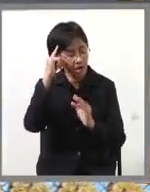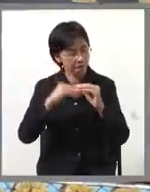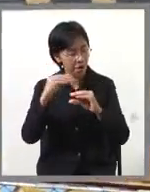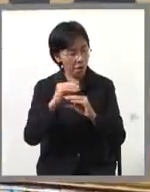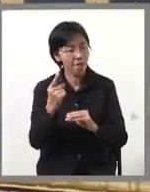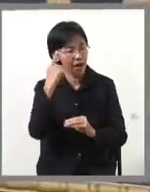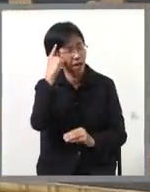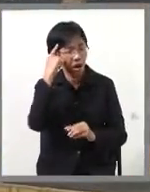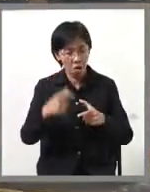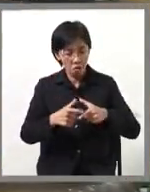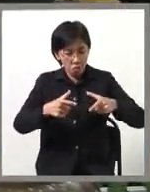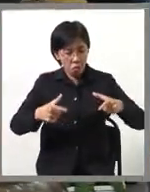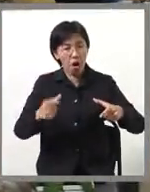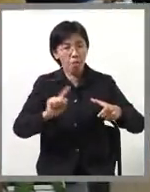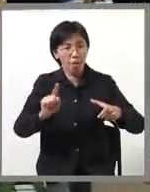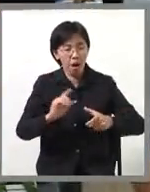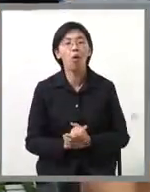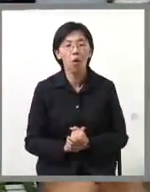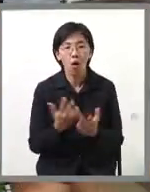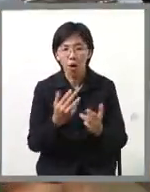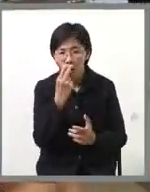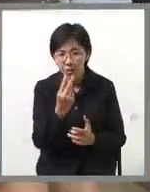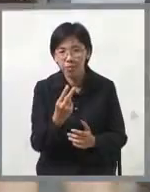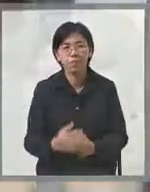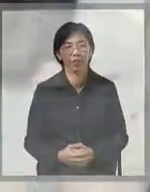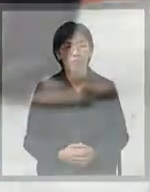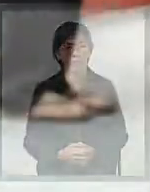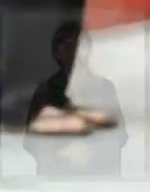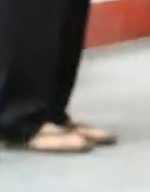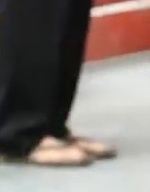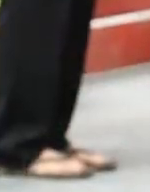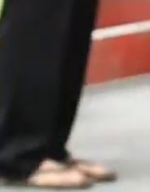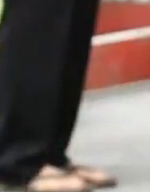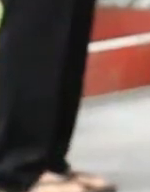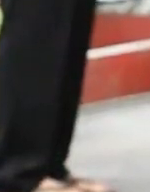ยล่ะค่ะแต่ว่าจะยิ่งใหญ่แบบไหนเดี๋ยวตามอุ๋ยไปชมกันเลยค่ะ